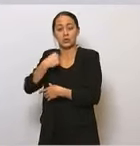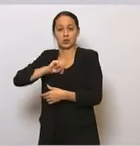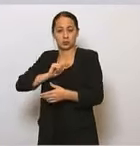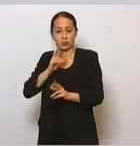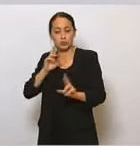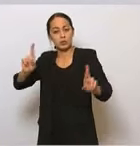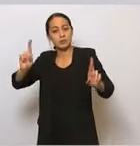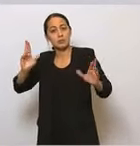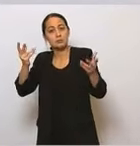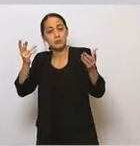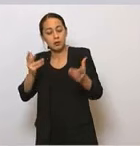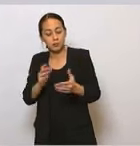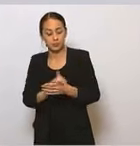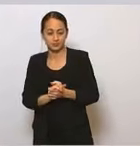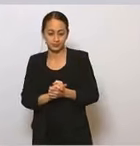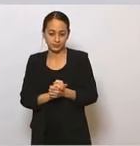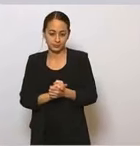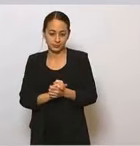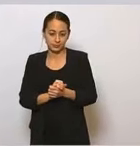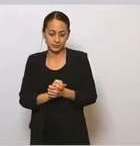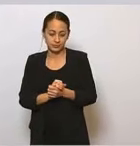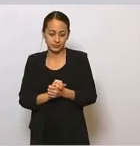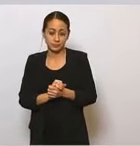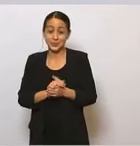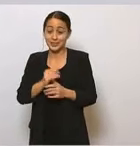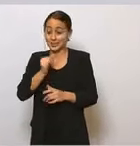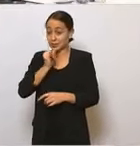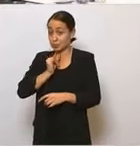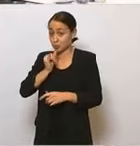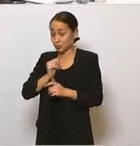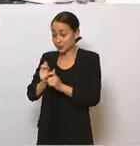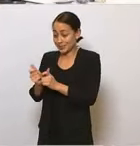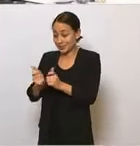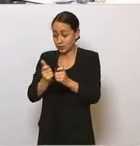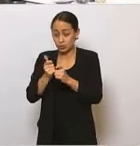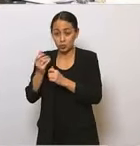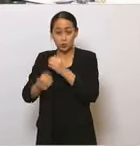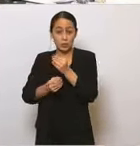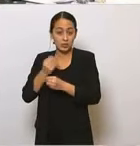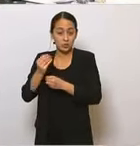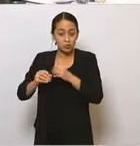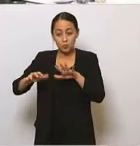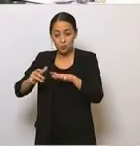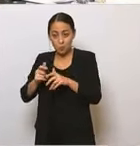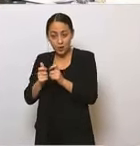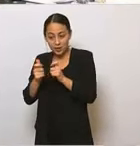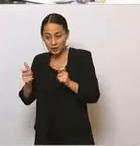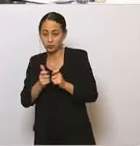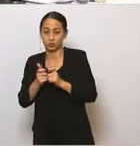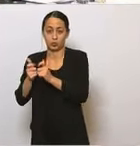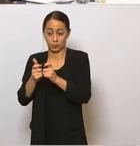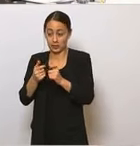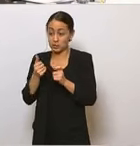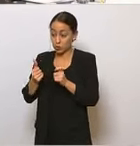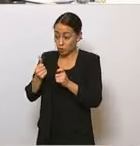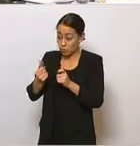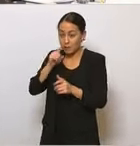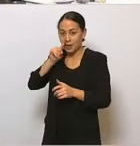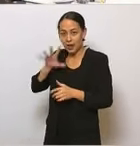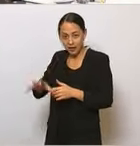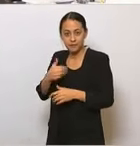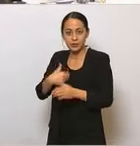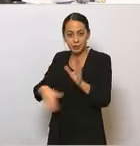voix des petites entreprises, des PME, seront entendues. Je